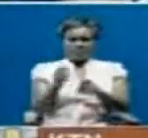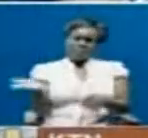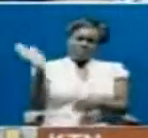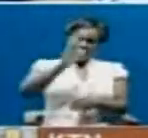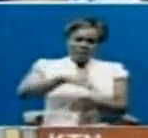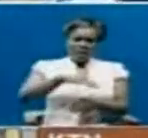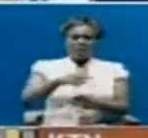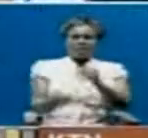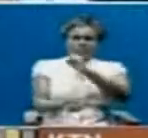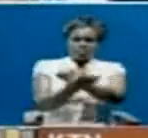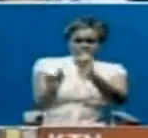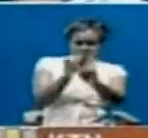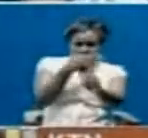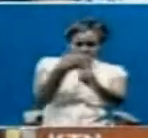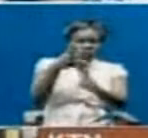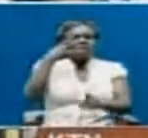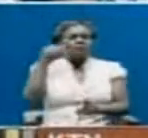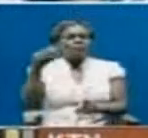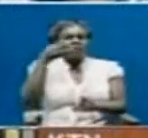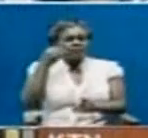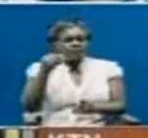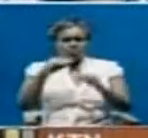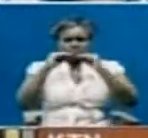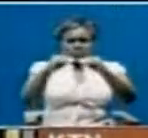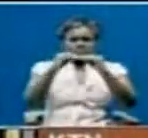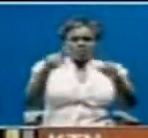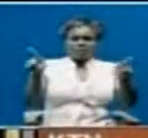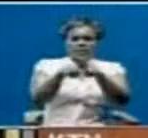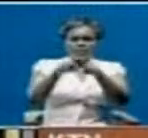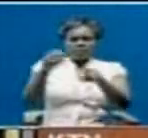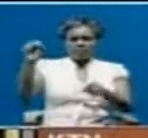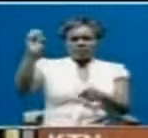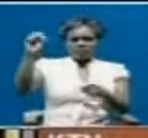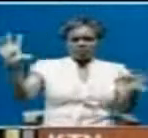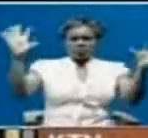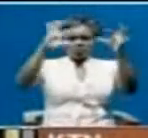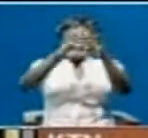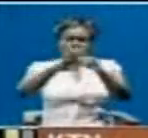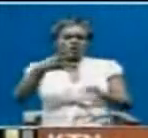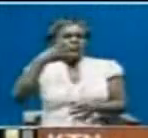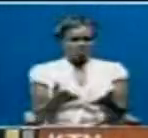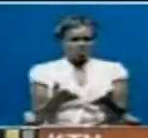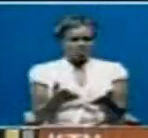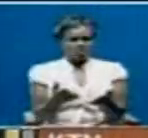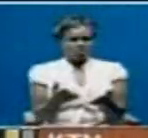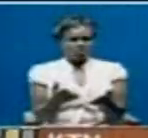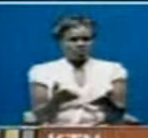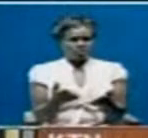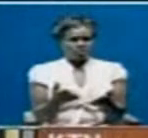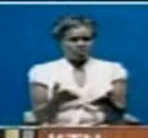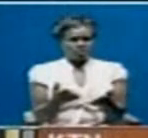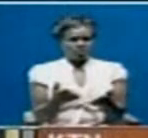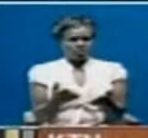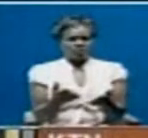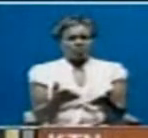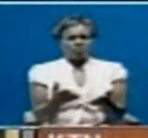nchini na kushawishiwa na mwenyekiti wa Sofapaka Eli Kalekwa na kocha Sam Timbe kujiunga na Batoto ba Mungu. Ila